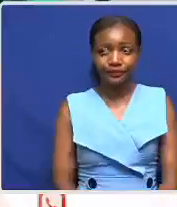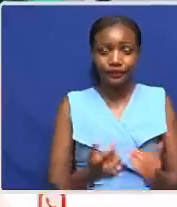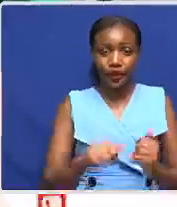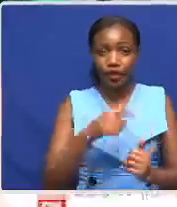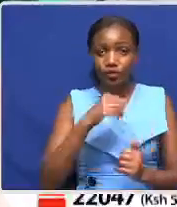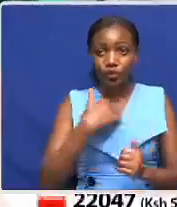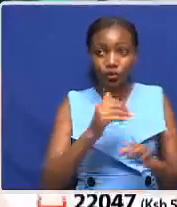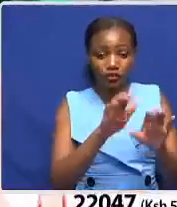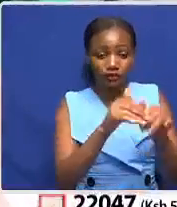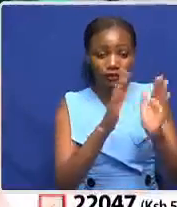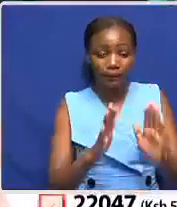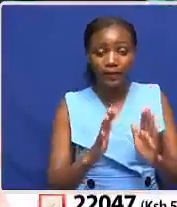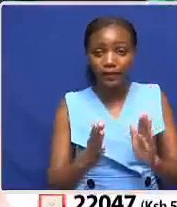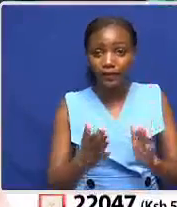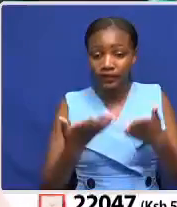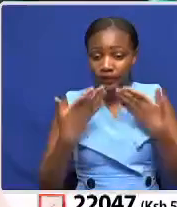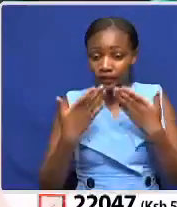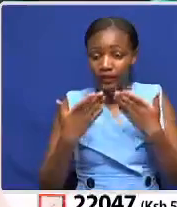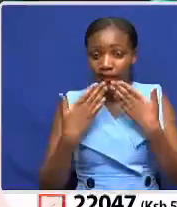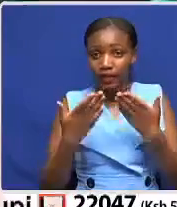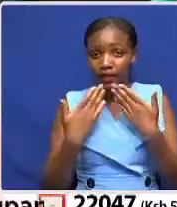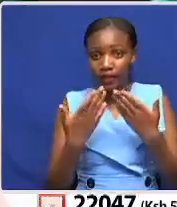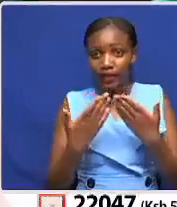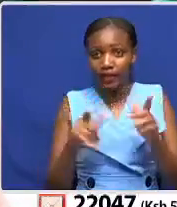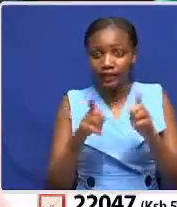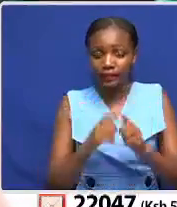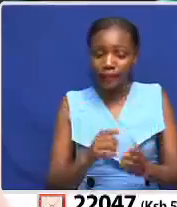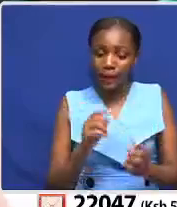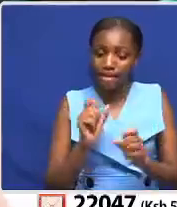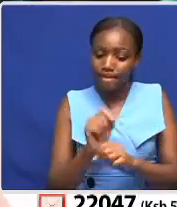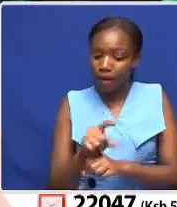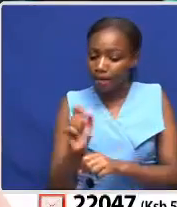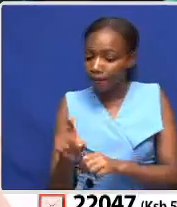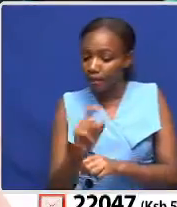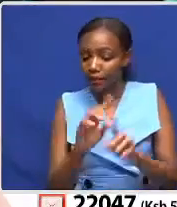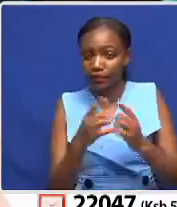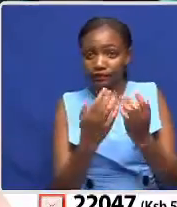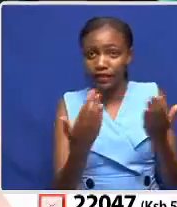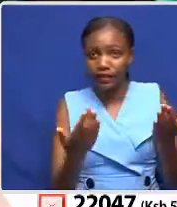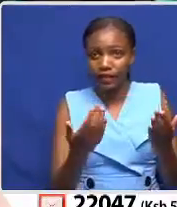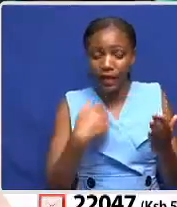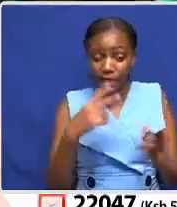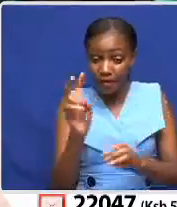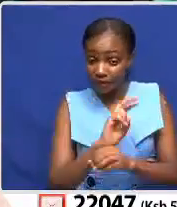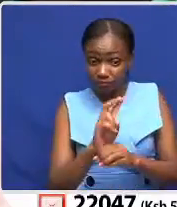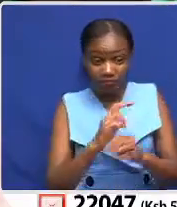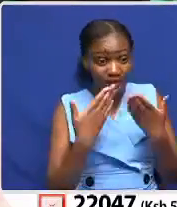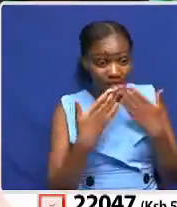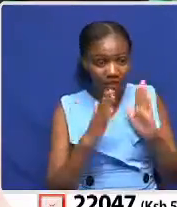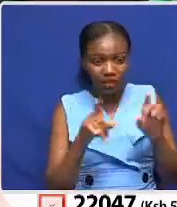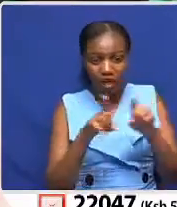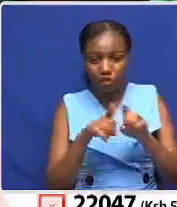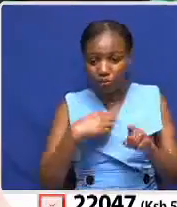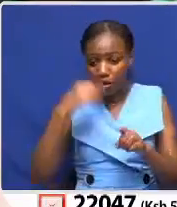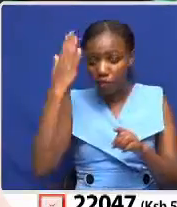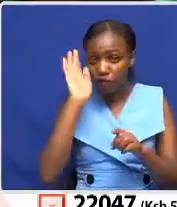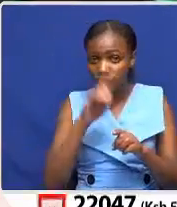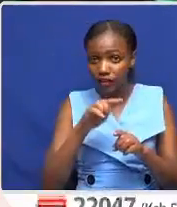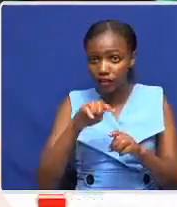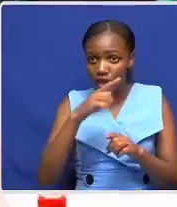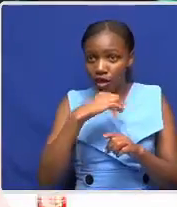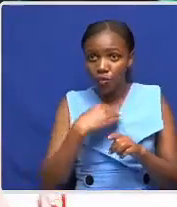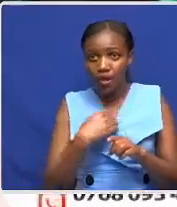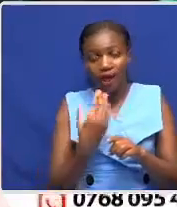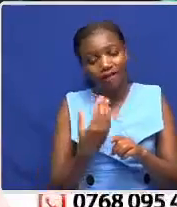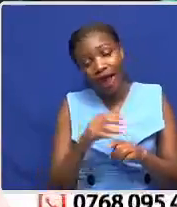tunataka wakulima appreciate short term crops, a variety of them. Umetembea hapa showground umeona, na pia kuna hiyo tunasema drought